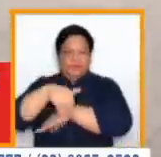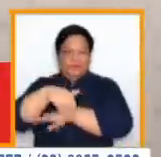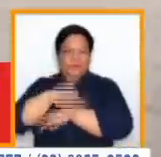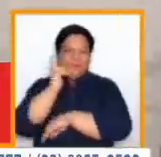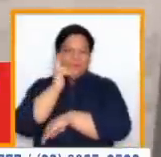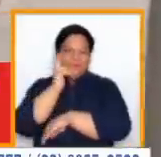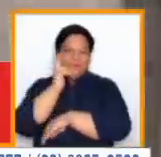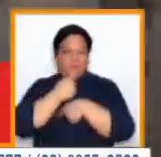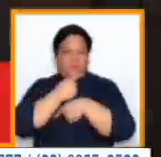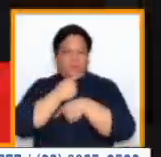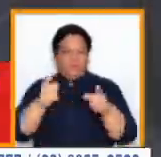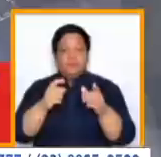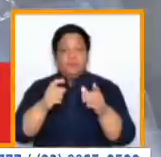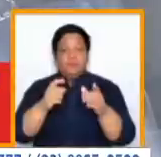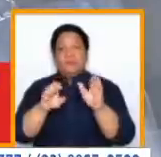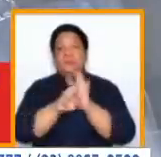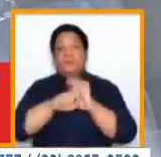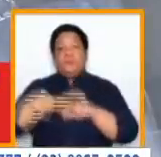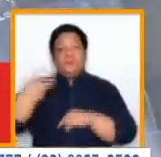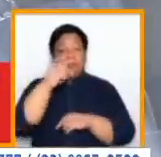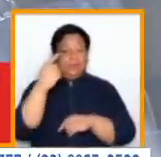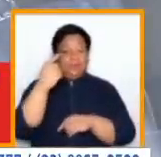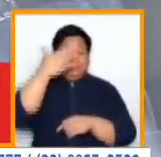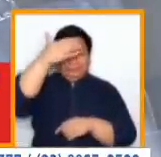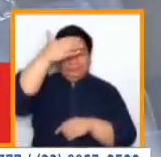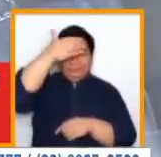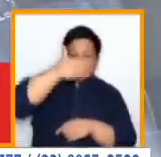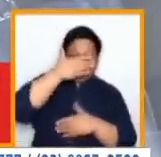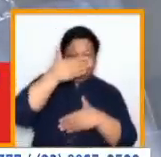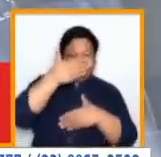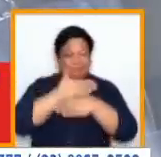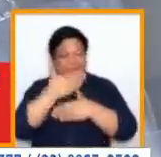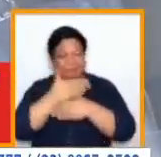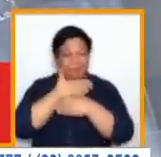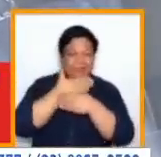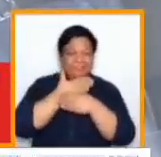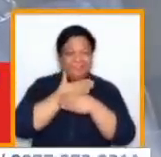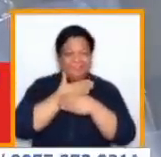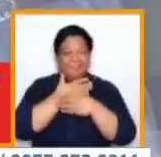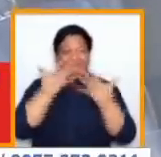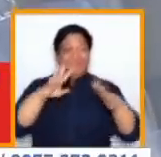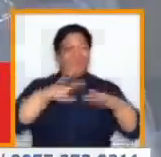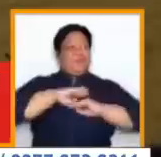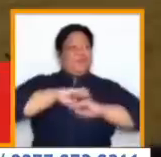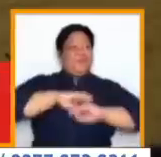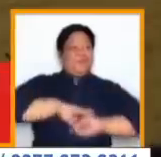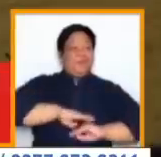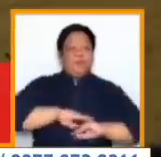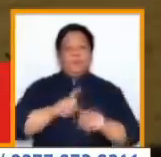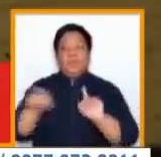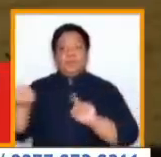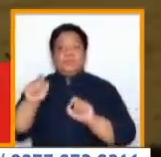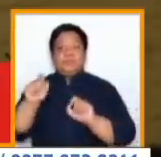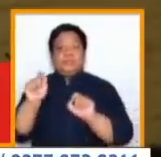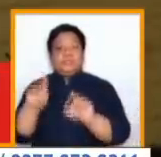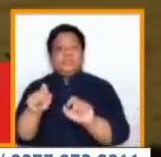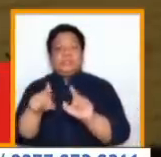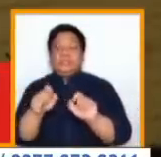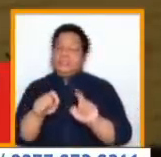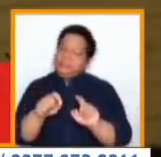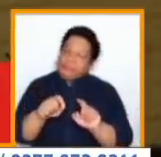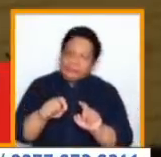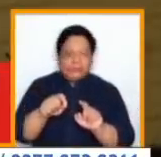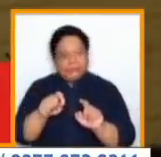paningin dahil sa face shield, tila lumabo naman daw ang kita para sa mga nagtitinda nito. Buti na lang daw, may